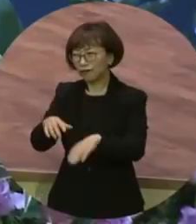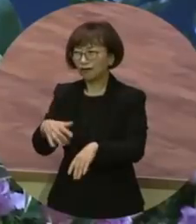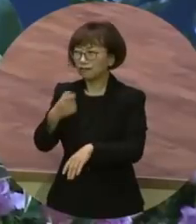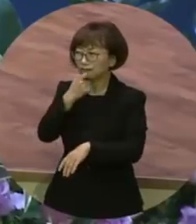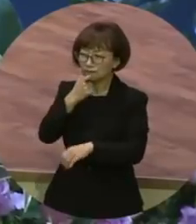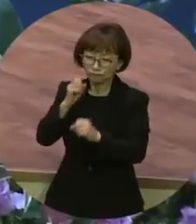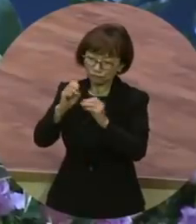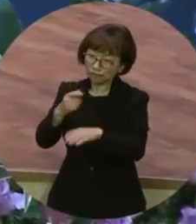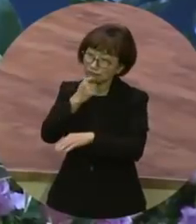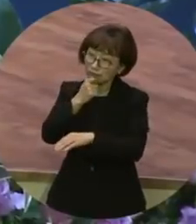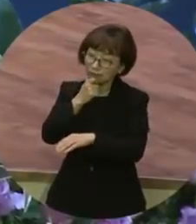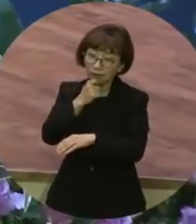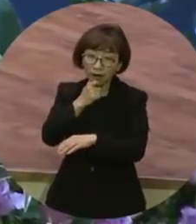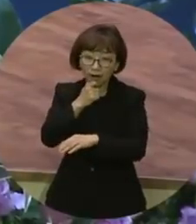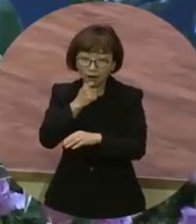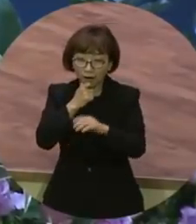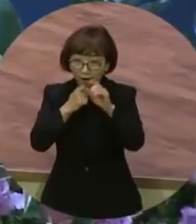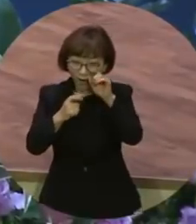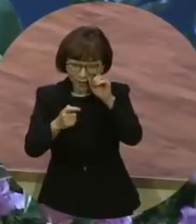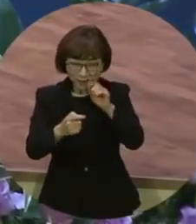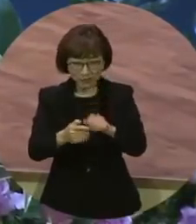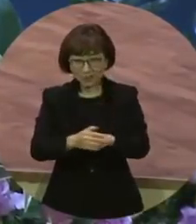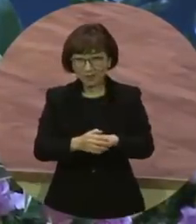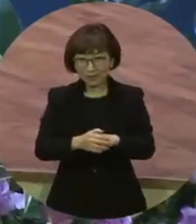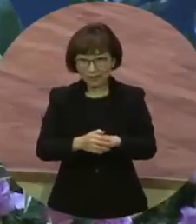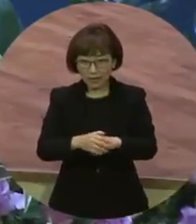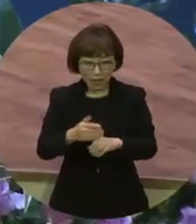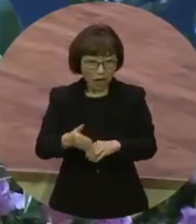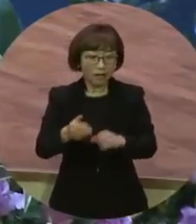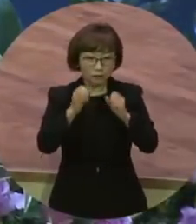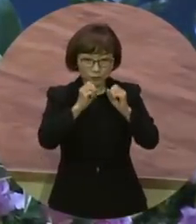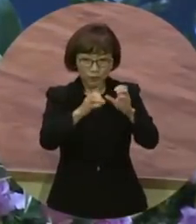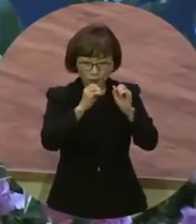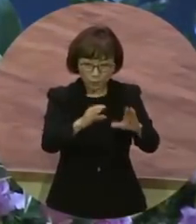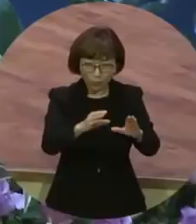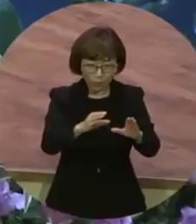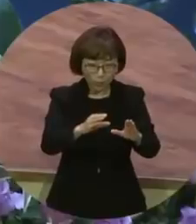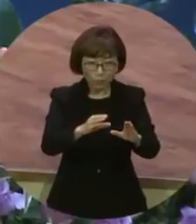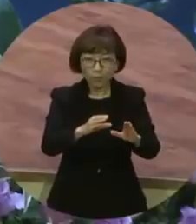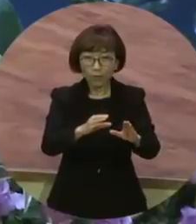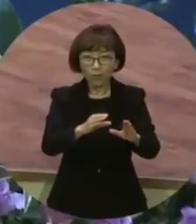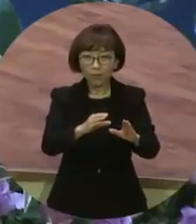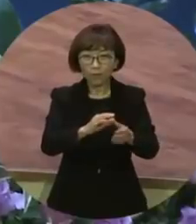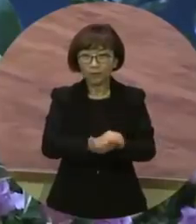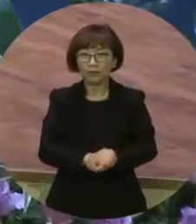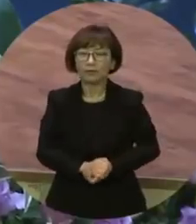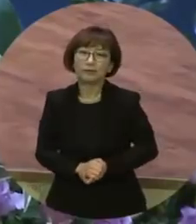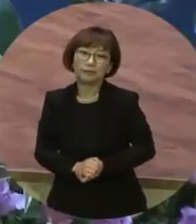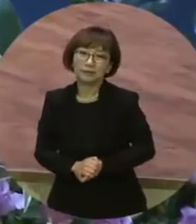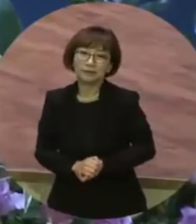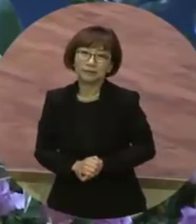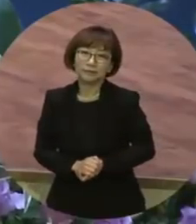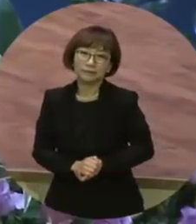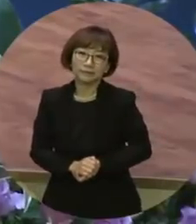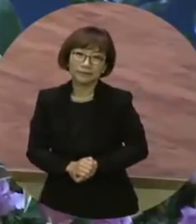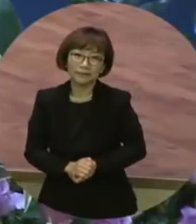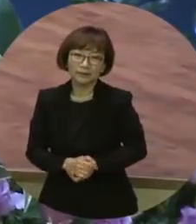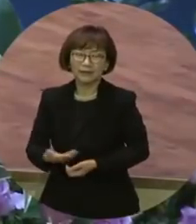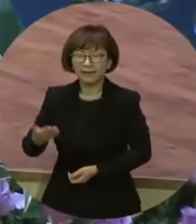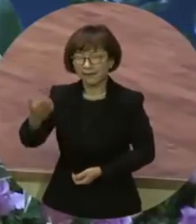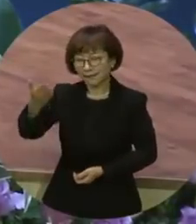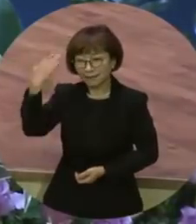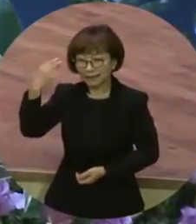깨닫게 해준 시간이었어요. 그때 현장 캠프로 가서 그런 걸 체험한 이후에 그때 한창 미국의 많은 젊은 목사님들과 함께 캠프 바람이